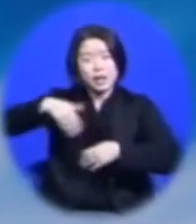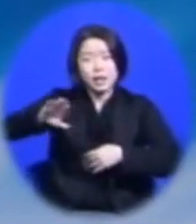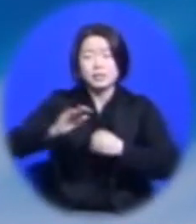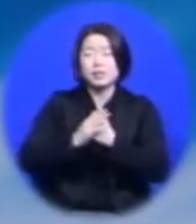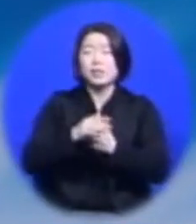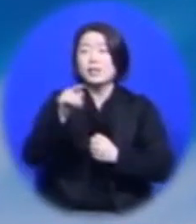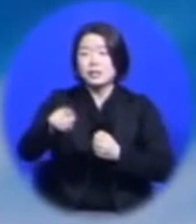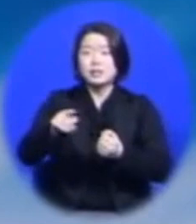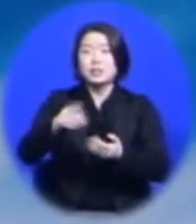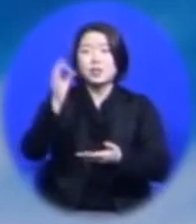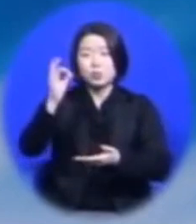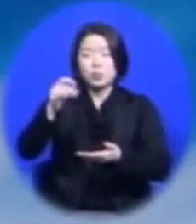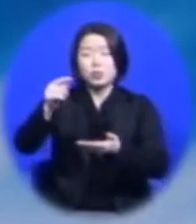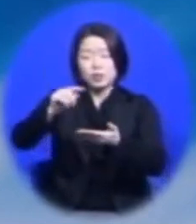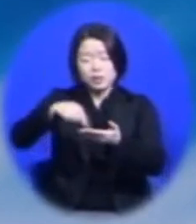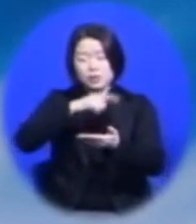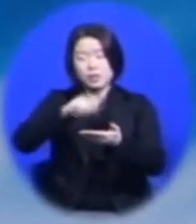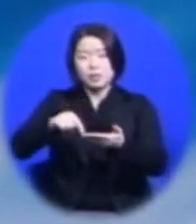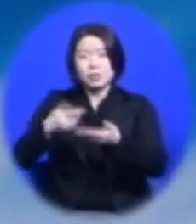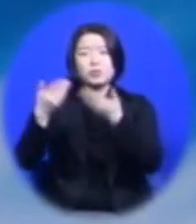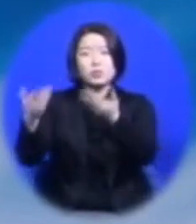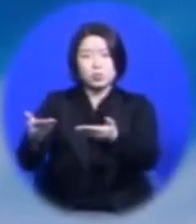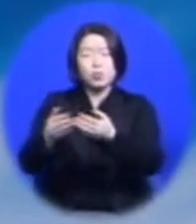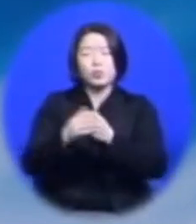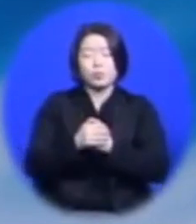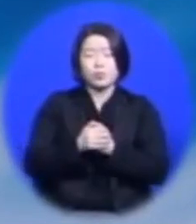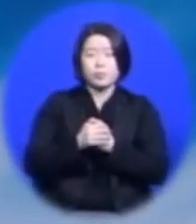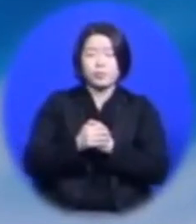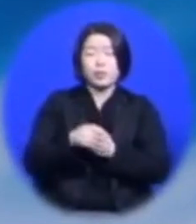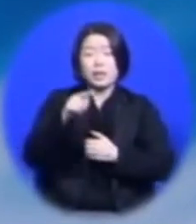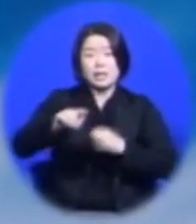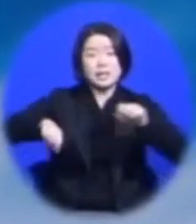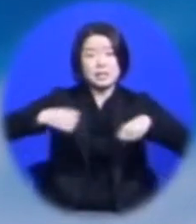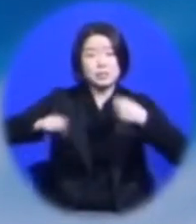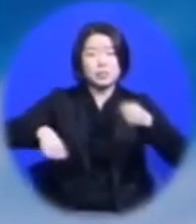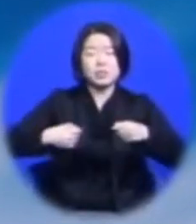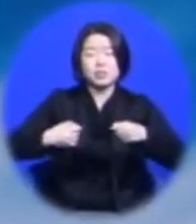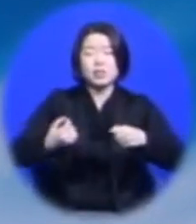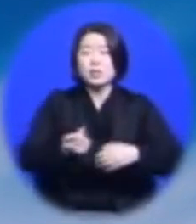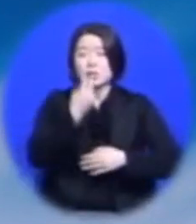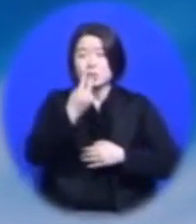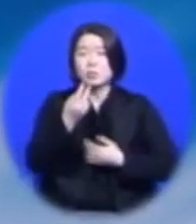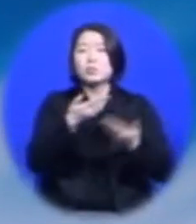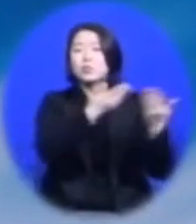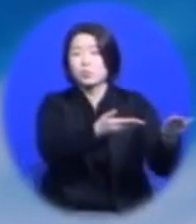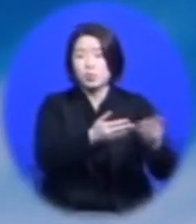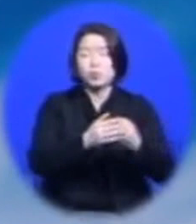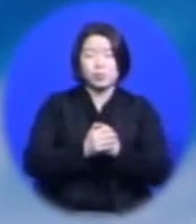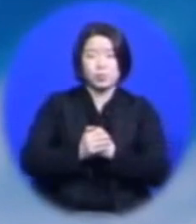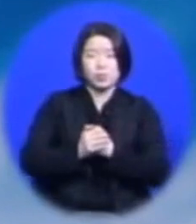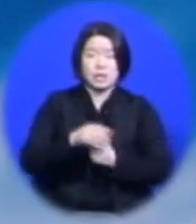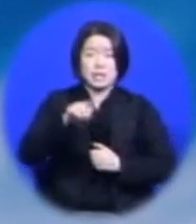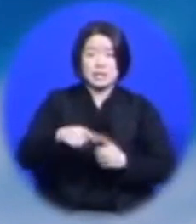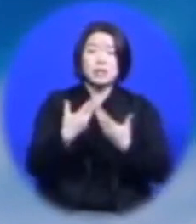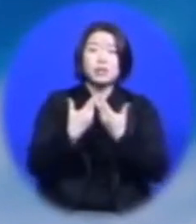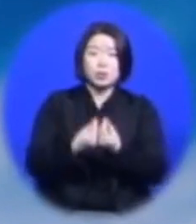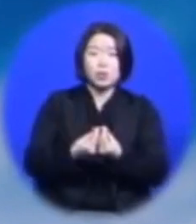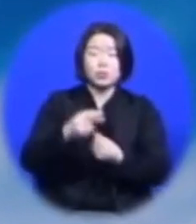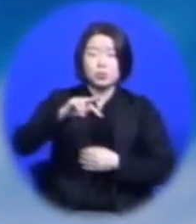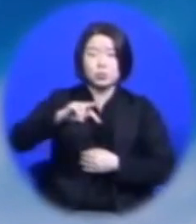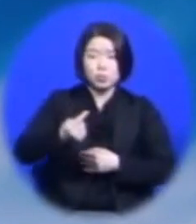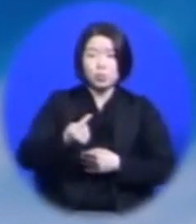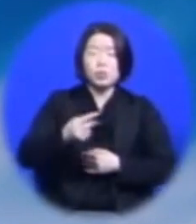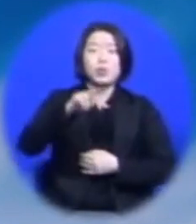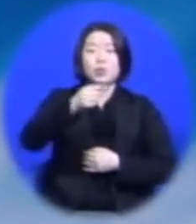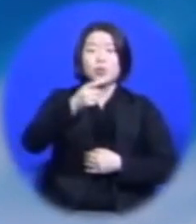그 값을 대신 지불해주고 이 짐승을 살려주었습니다. 이런 경우도